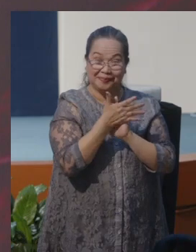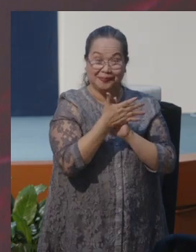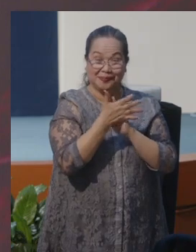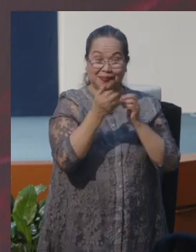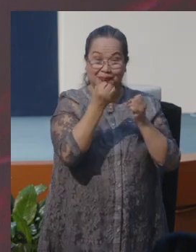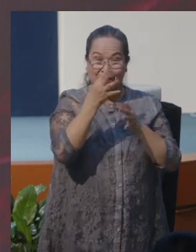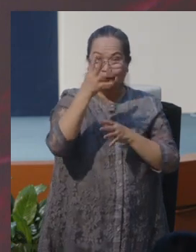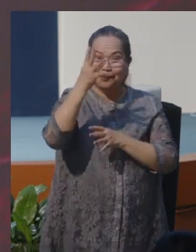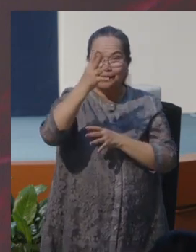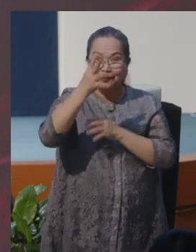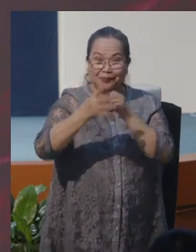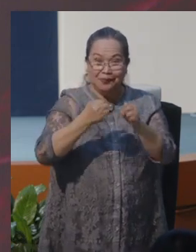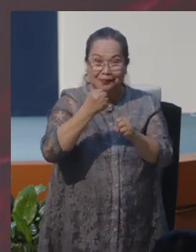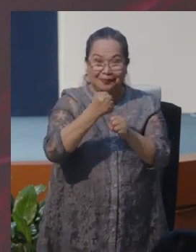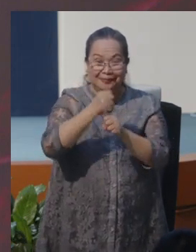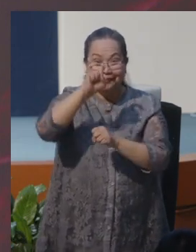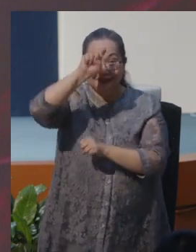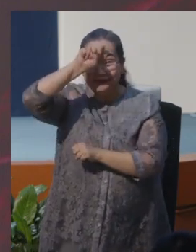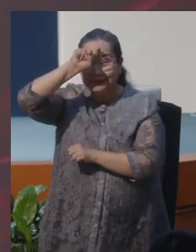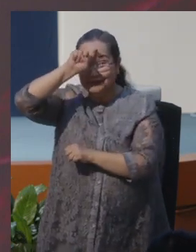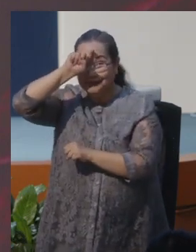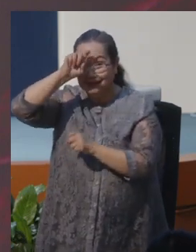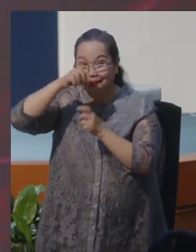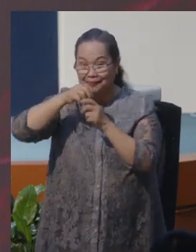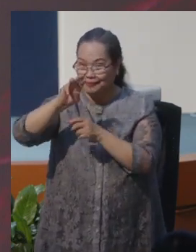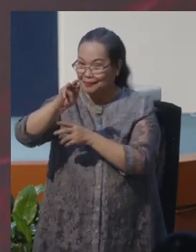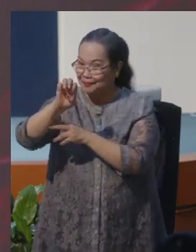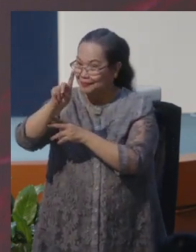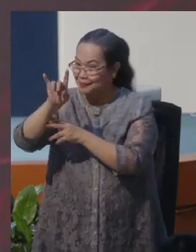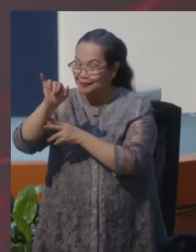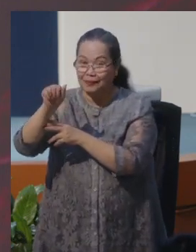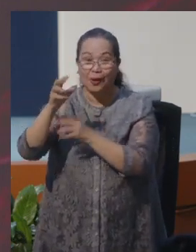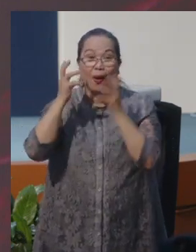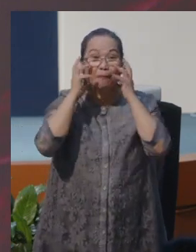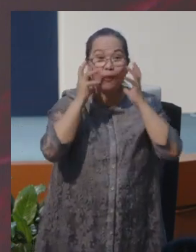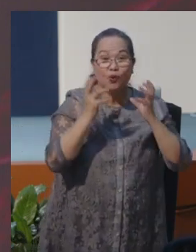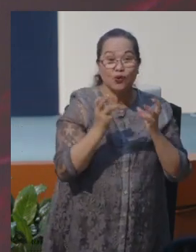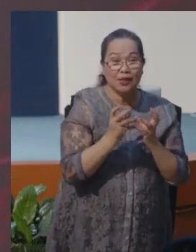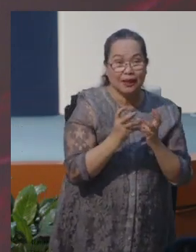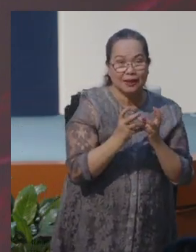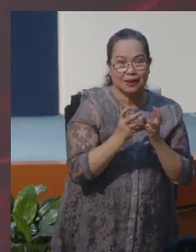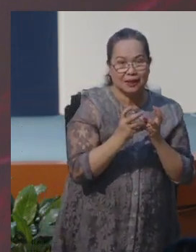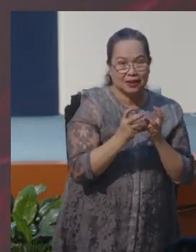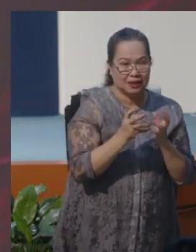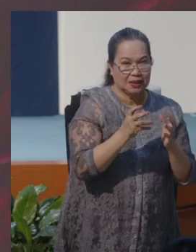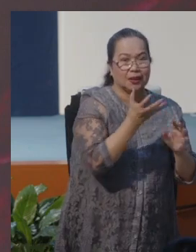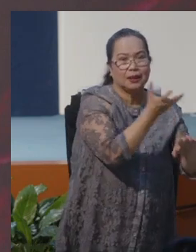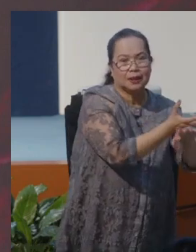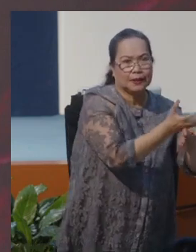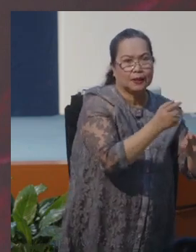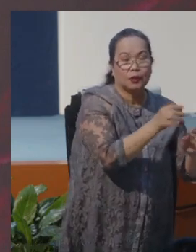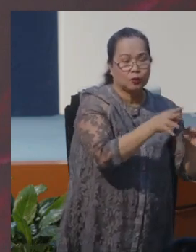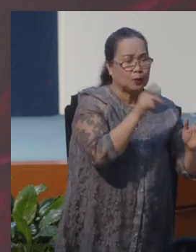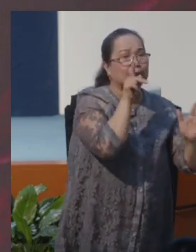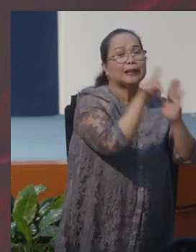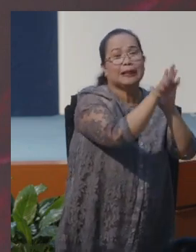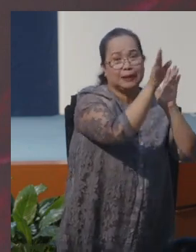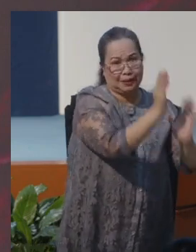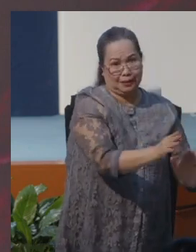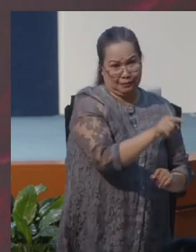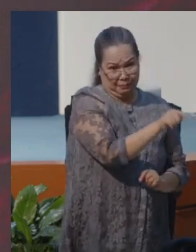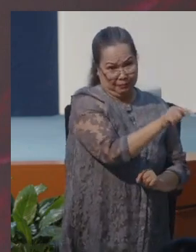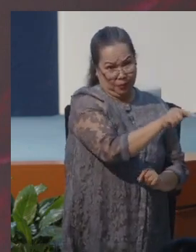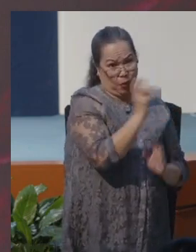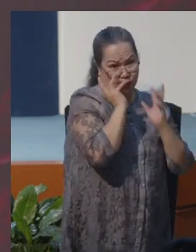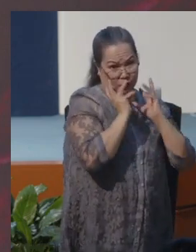spending 40 years in exile in the land of Midian, Moses, the murderer, isang mamamatay tao, was used